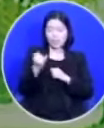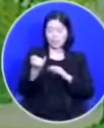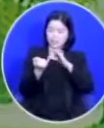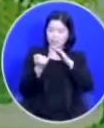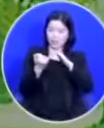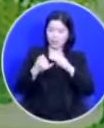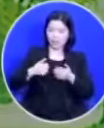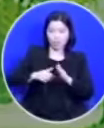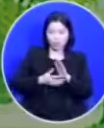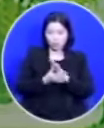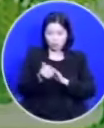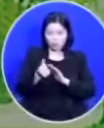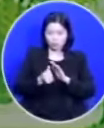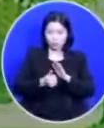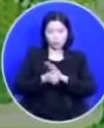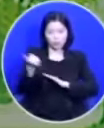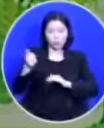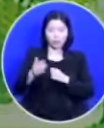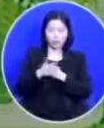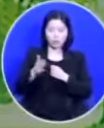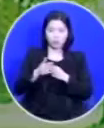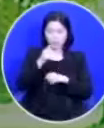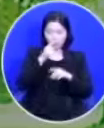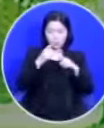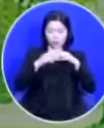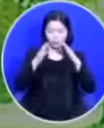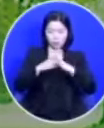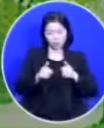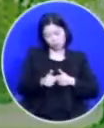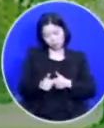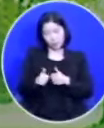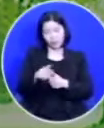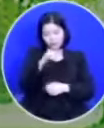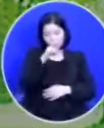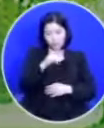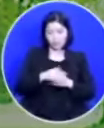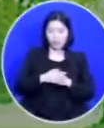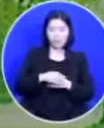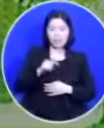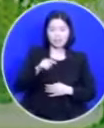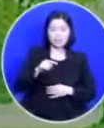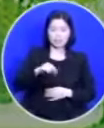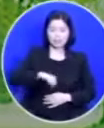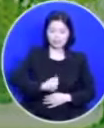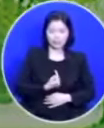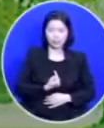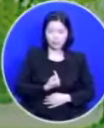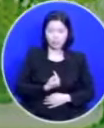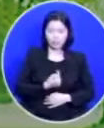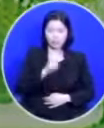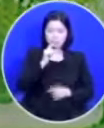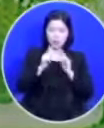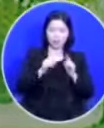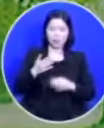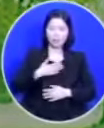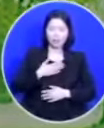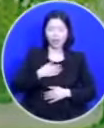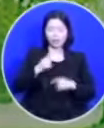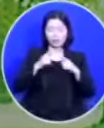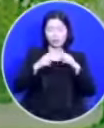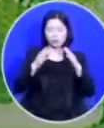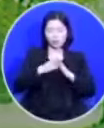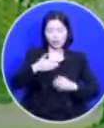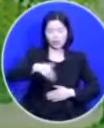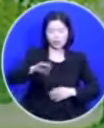들어주려고 교회를 따라 나온 거예요 그런데 그분이 솔직히 이야기 하더라 고 자기는 교회 오는게 지옥가는 것